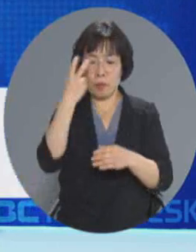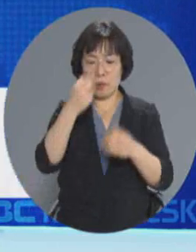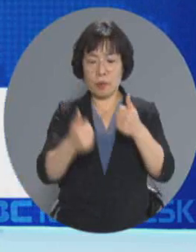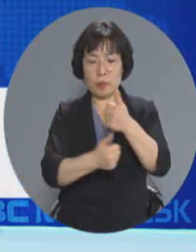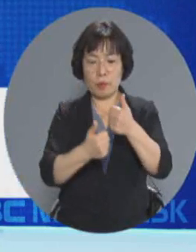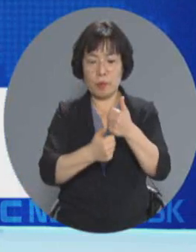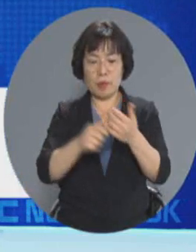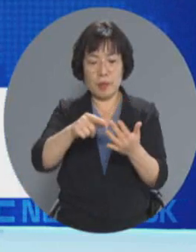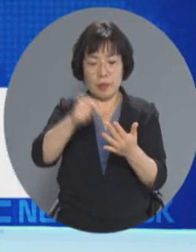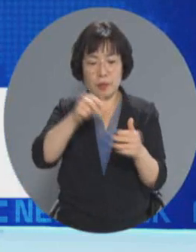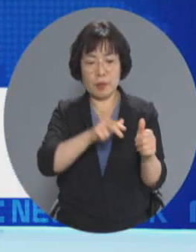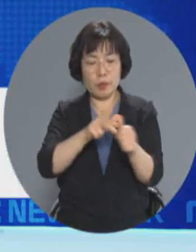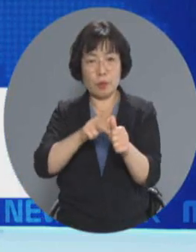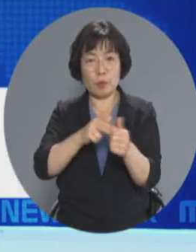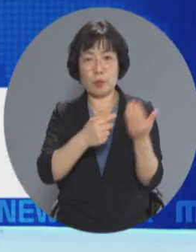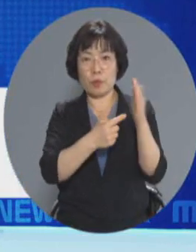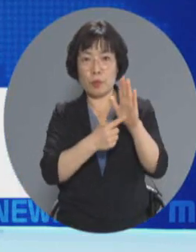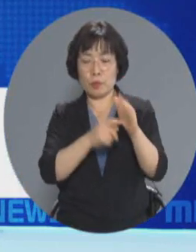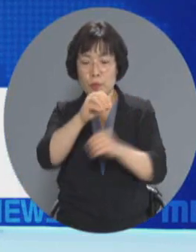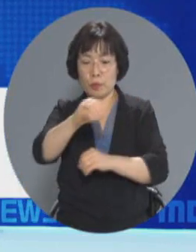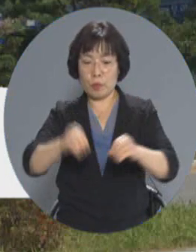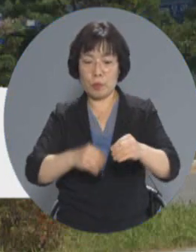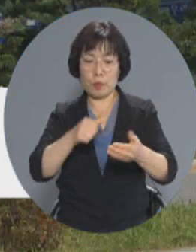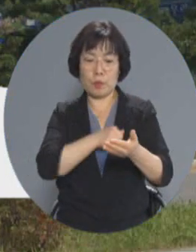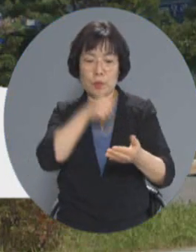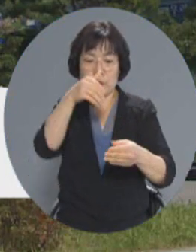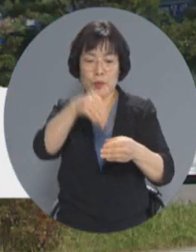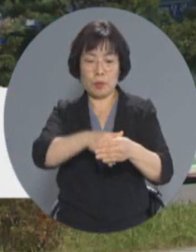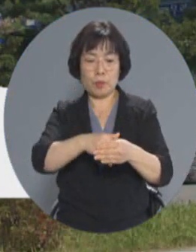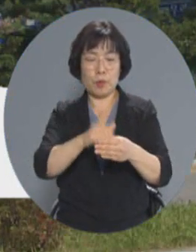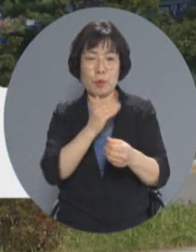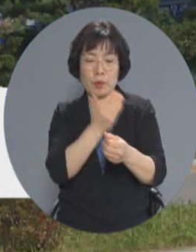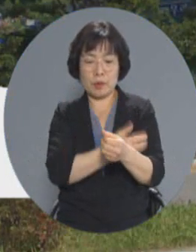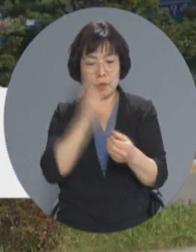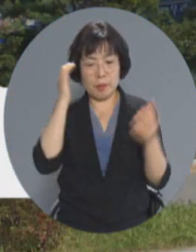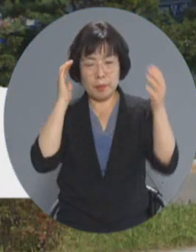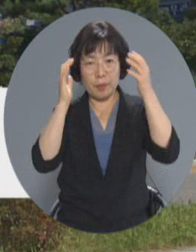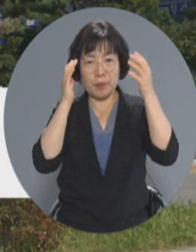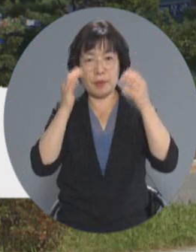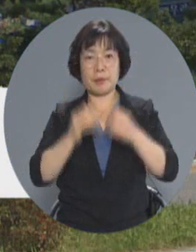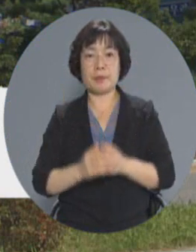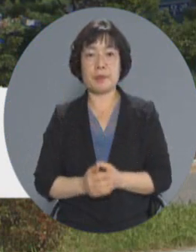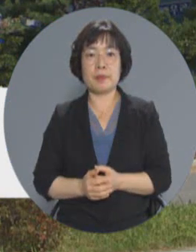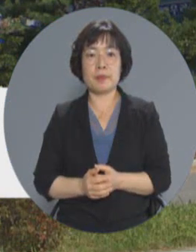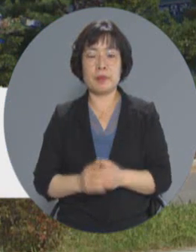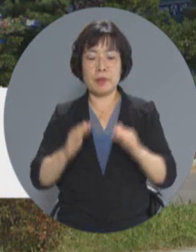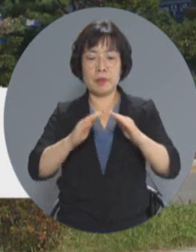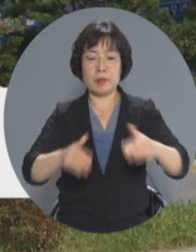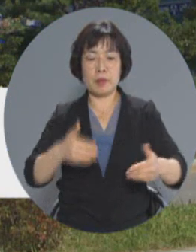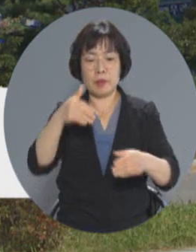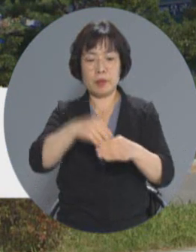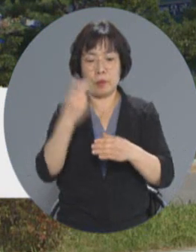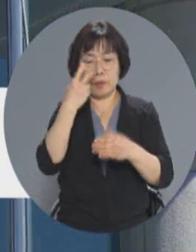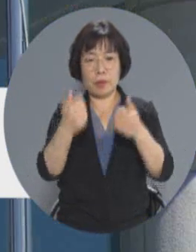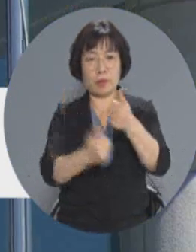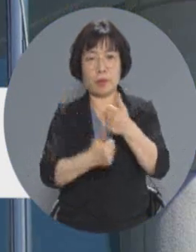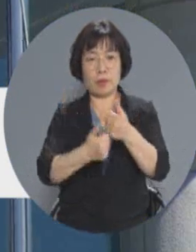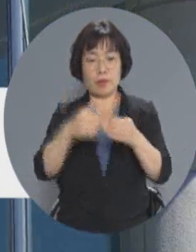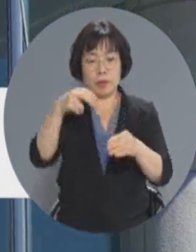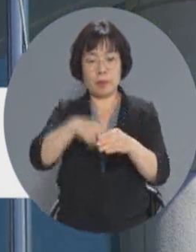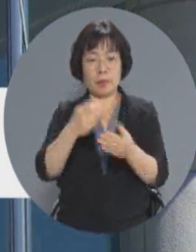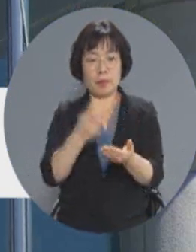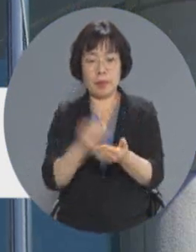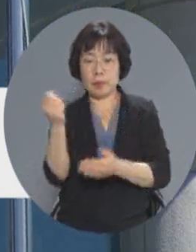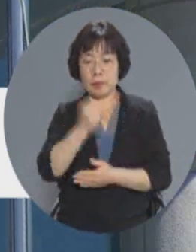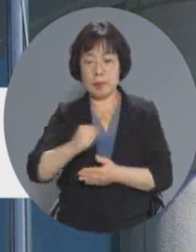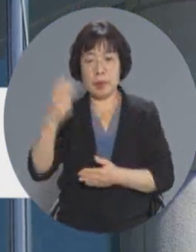선거관리위원회의 선택적 정보 공개가 오히려 유권자의 혼선을 부추기고 있습니다. 전남 선관위는 선거법 위반 행위